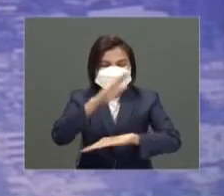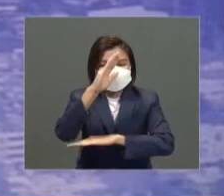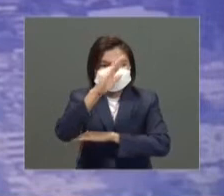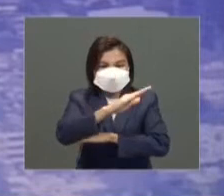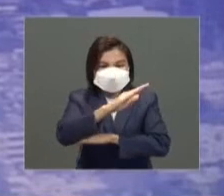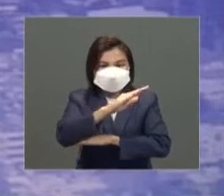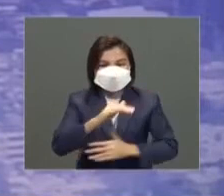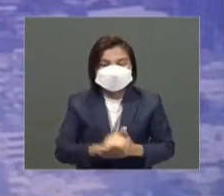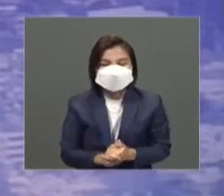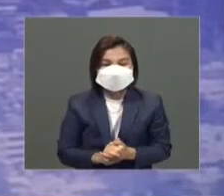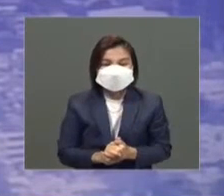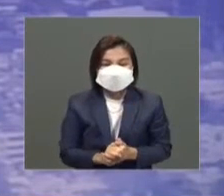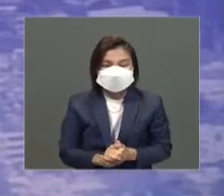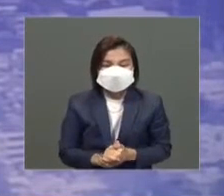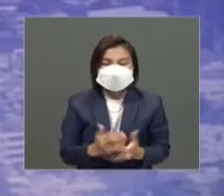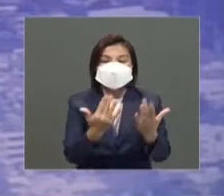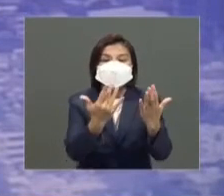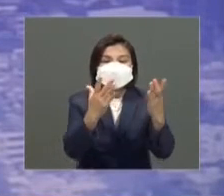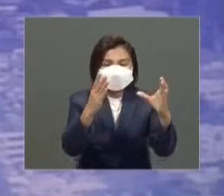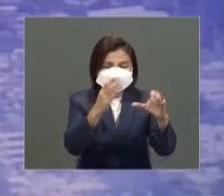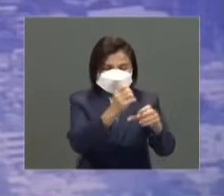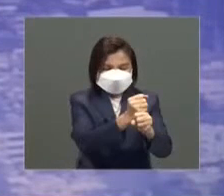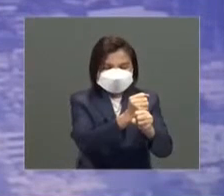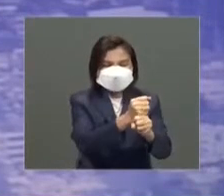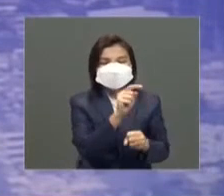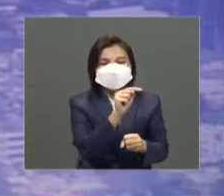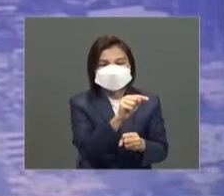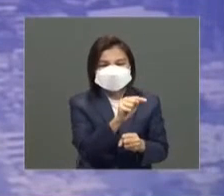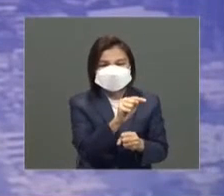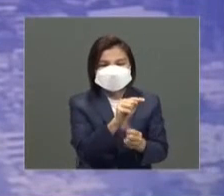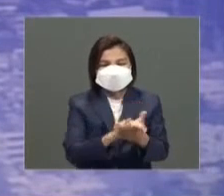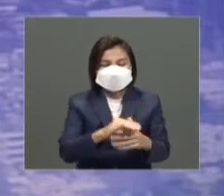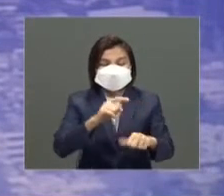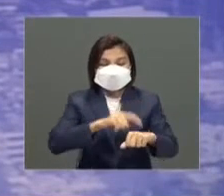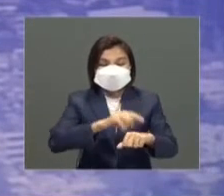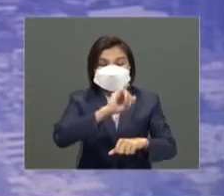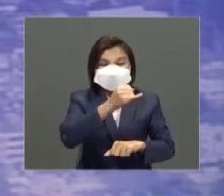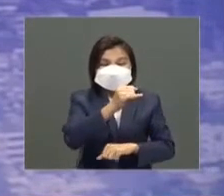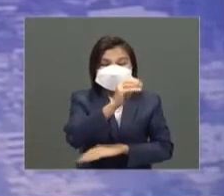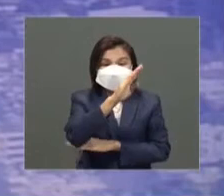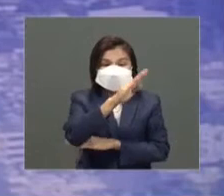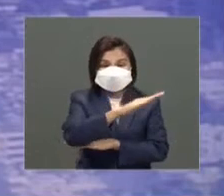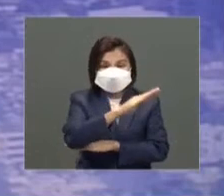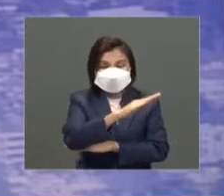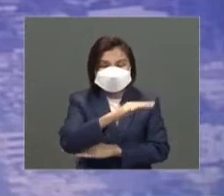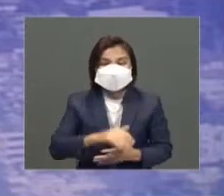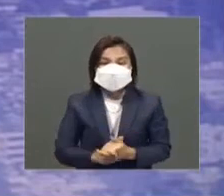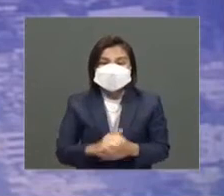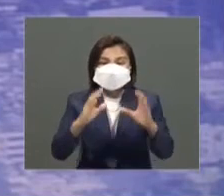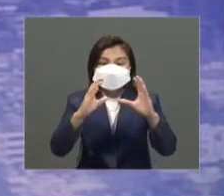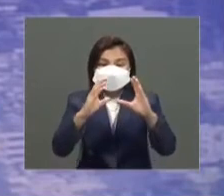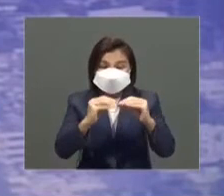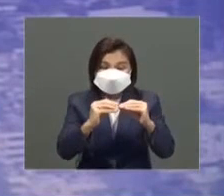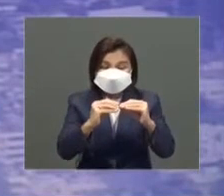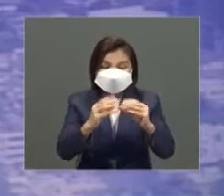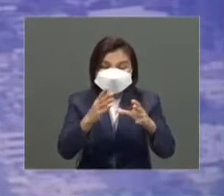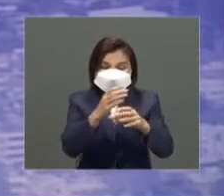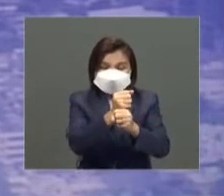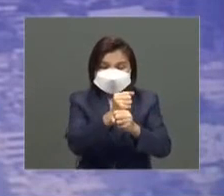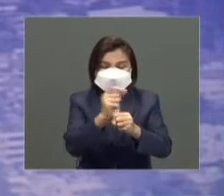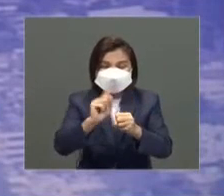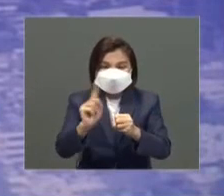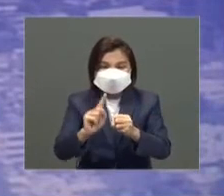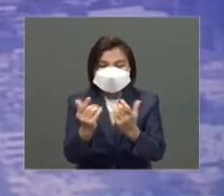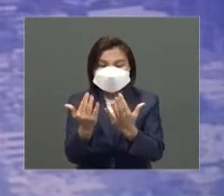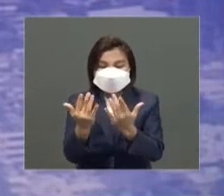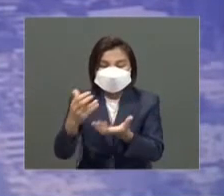ะครับซึ่งเราก็คงจะได้ข้อสรุปกันในวันนั้นและหากมีผลการสรุปการประชุมเป็นอย่างไรผมจะรีบแ